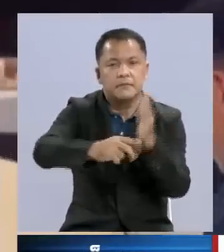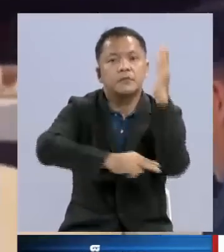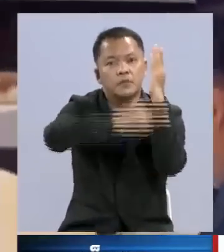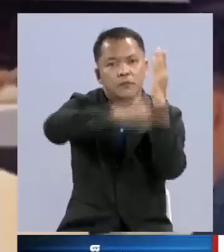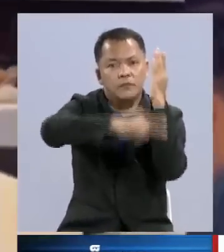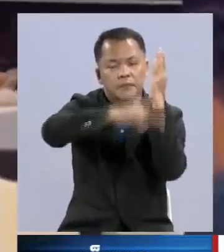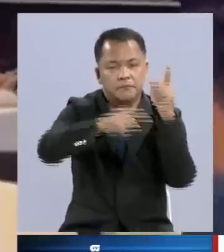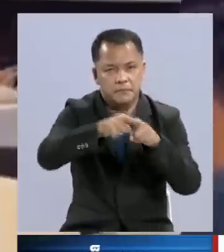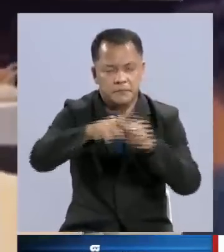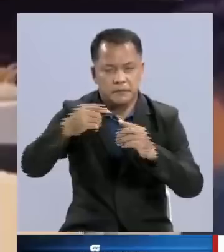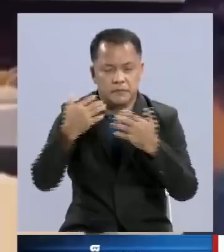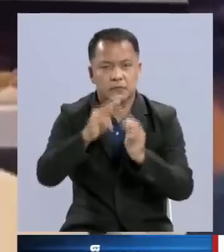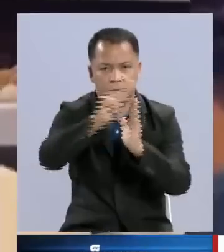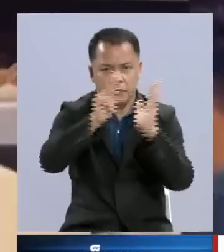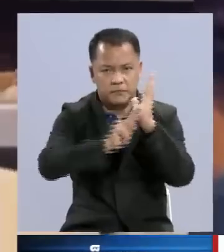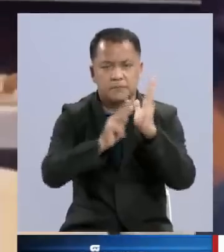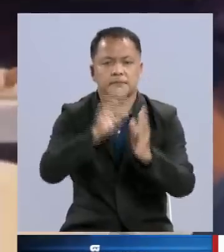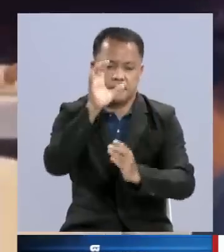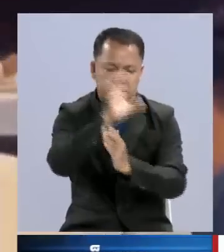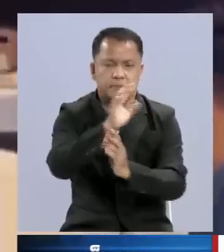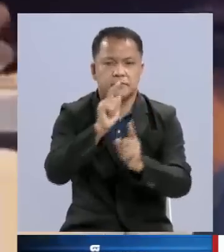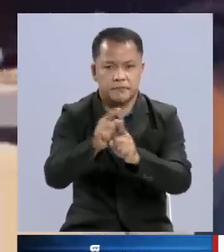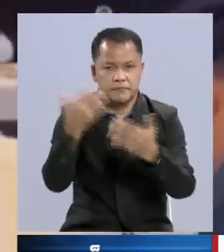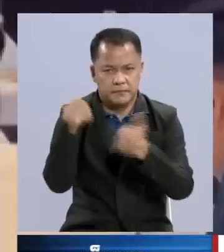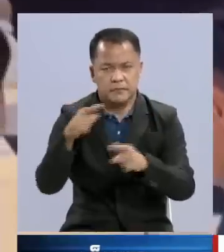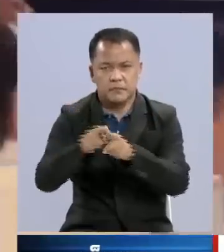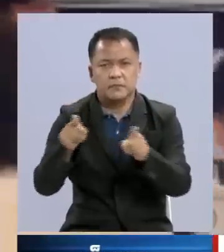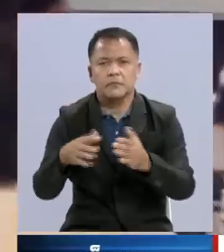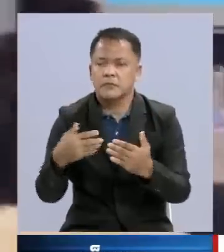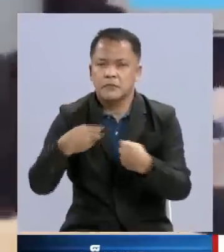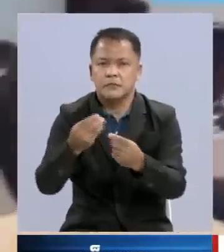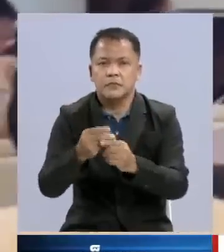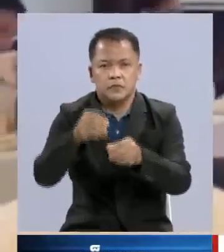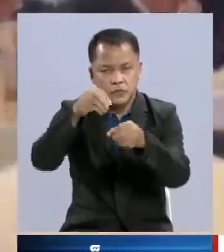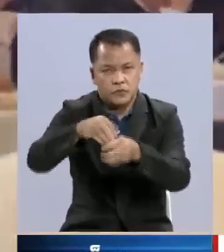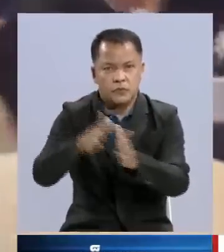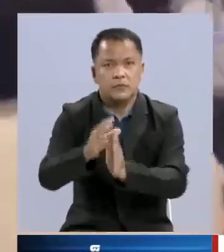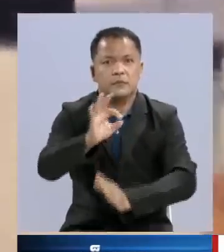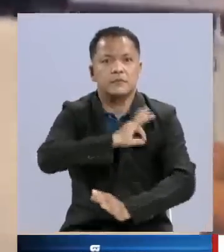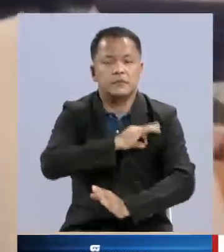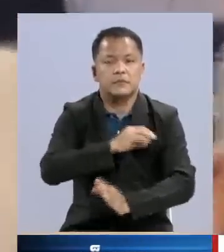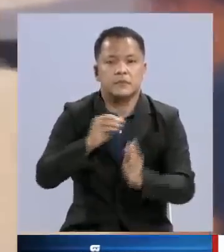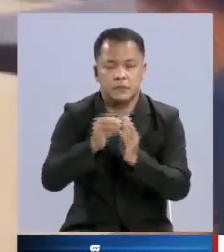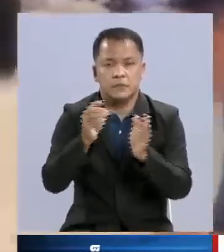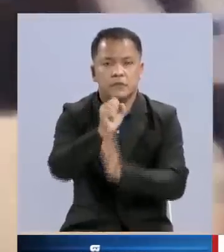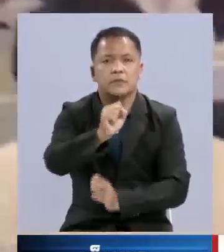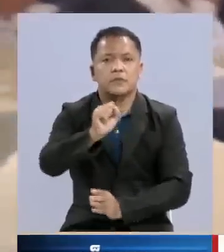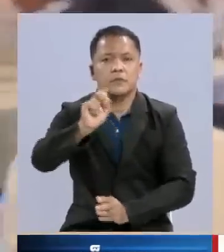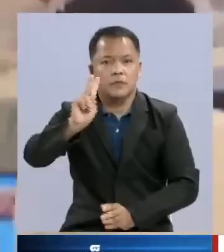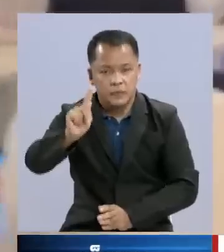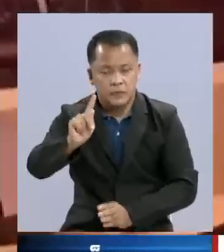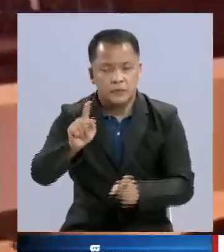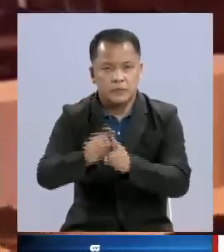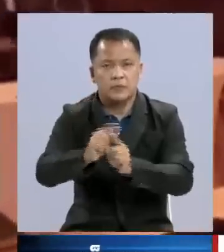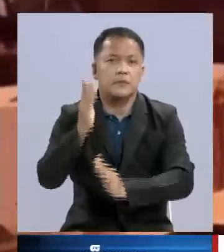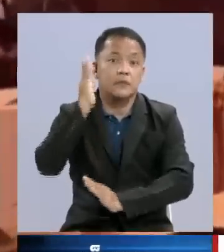ไว้ก็ต้องมีการออกกฎหมายมาบังคับใช้แล้วก็ยังมีเรื่องของการมีอยู่ของสมาชิกสภาเขตหรือว่าสขหรื